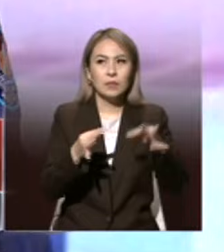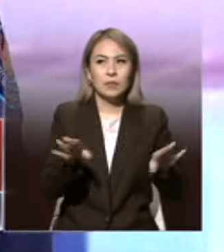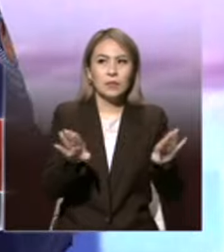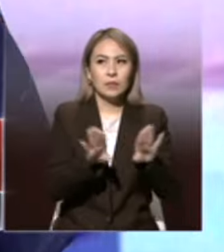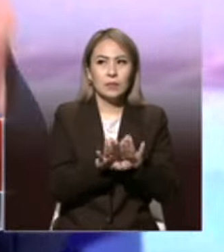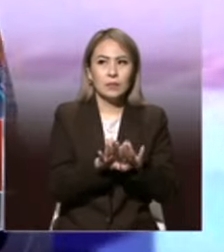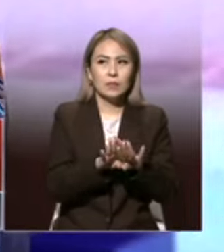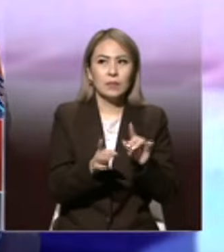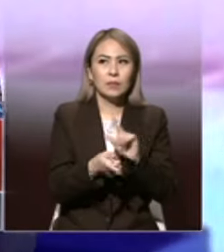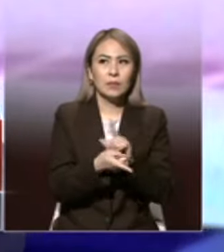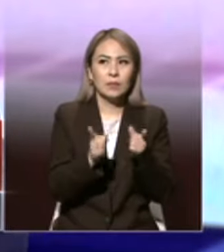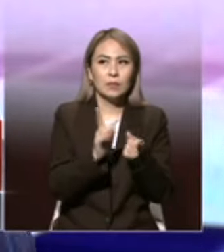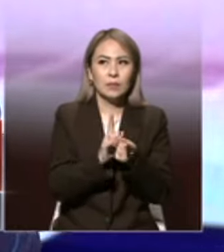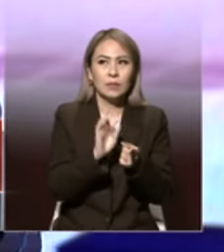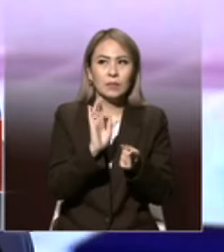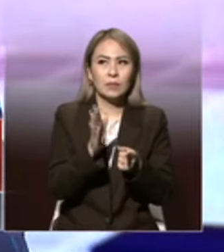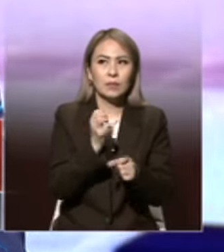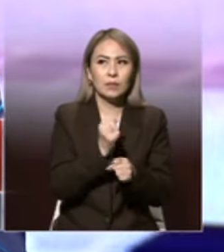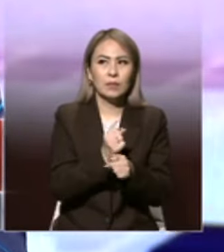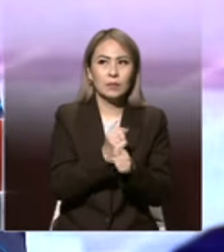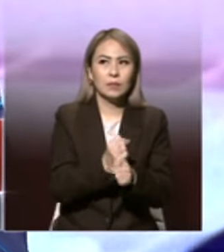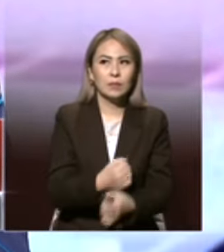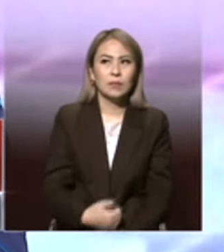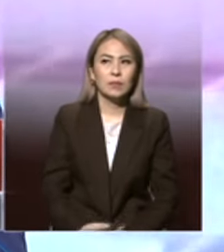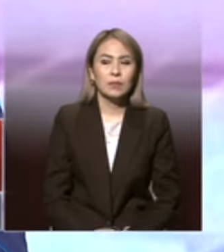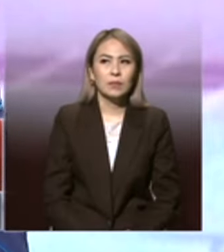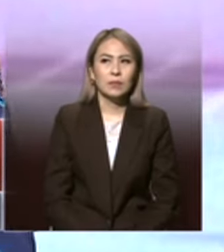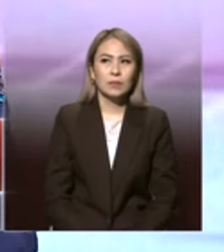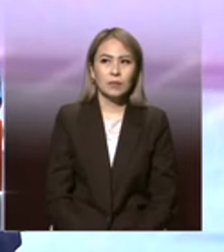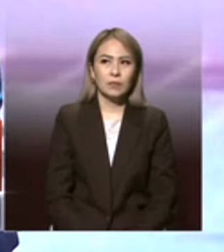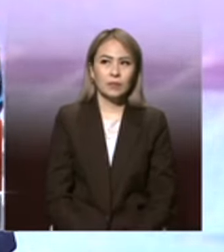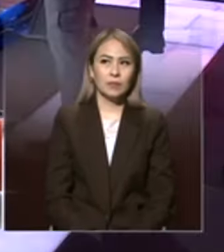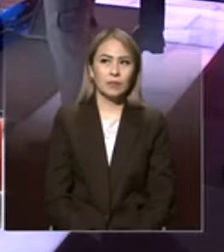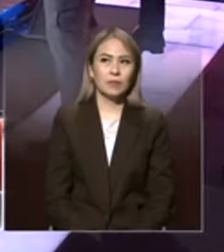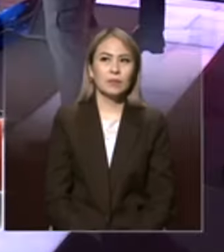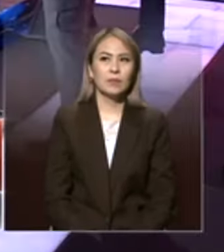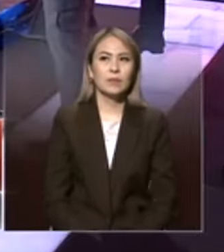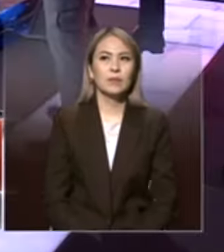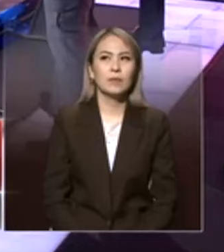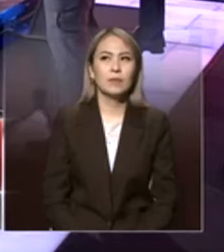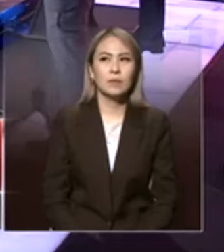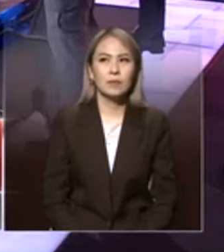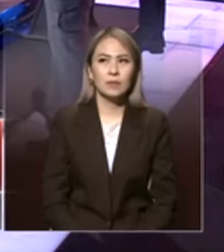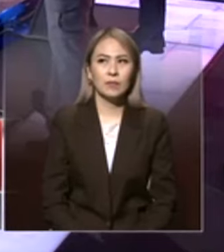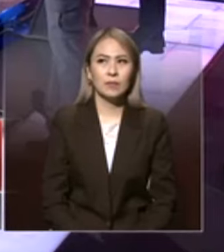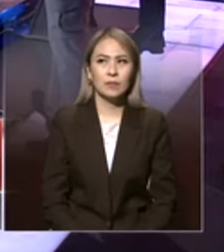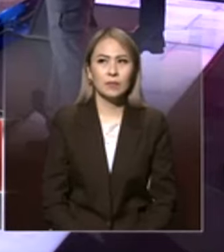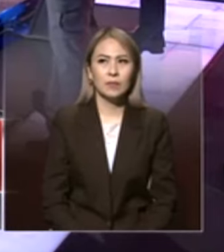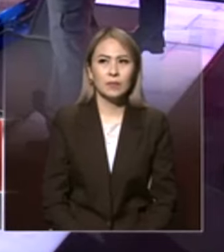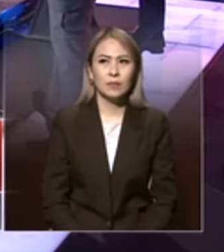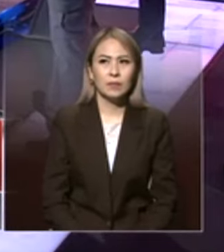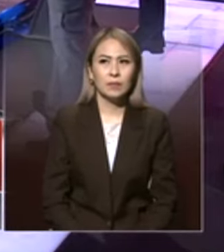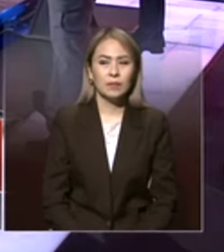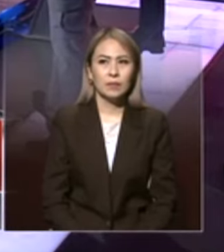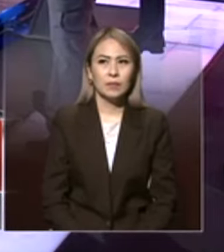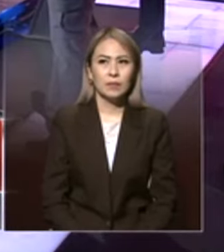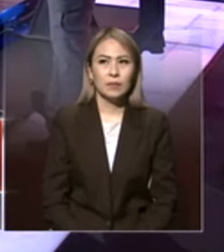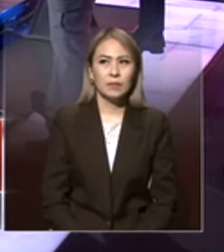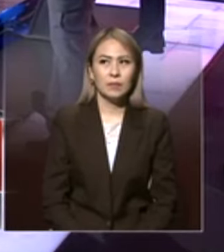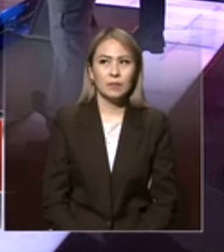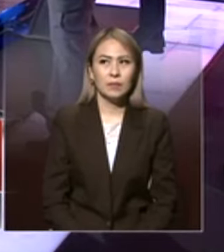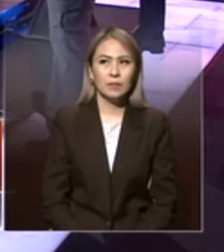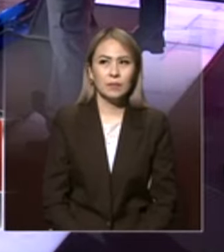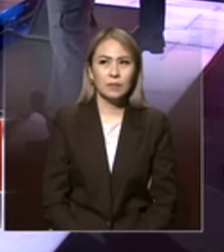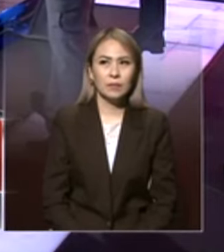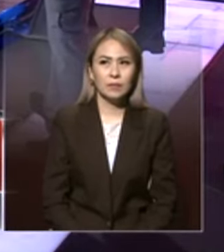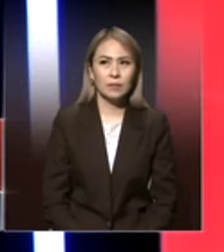психологиялық коррекциядан өткізетін қылуға рахмет. Жаңағы айтып кеткен Жанұр ханым, қысқаша түйіндесеңіз, бір бір ауыз қымбат пікірлер бітейік. Жанұр ханым,